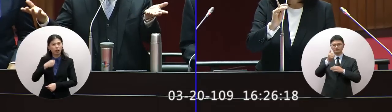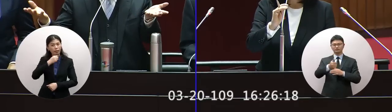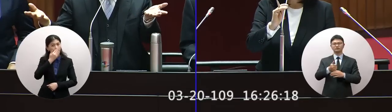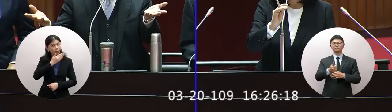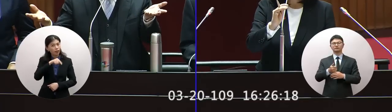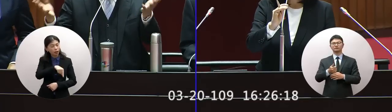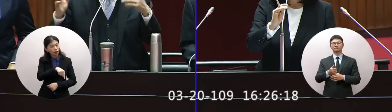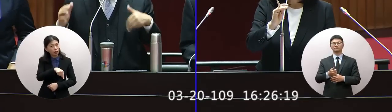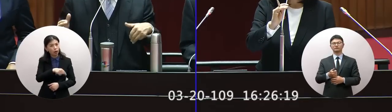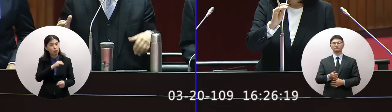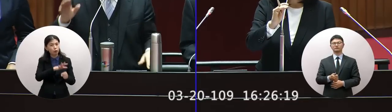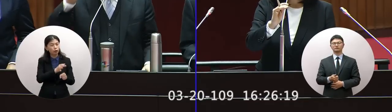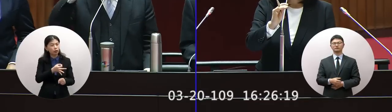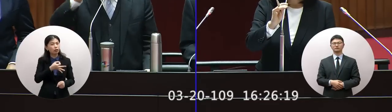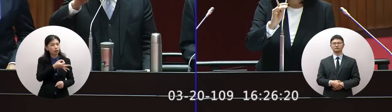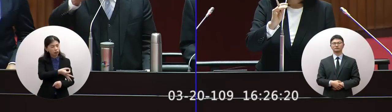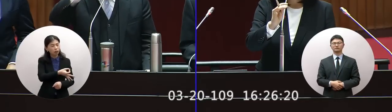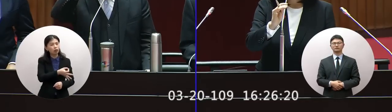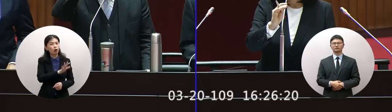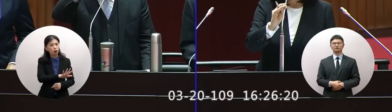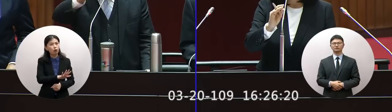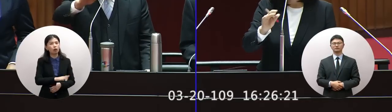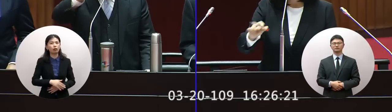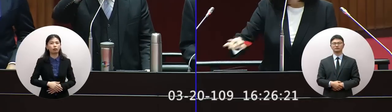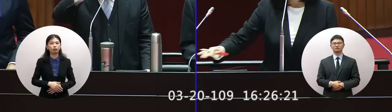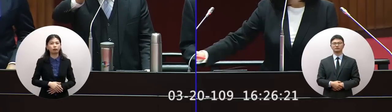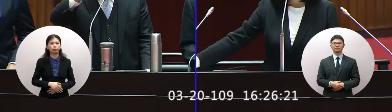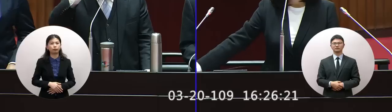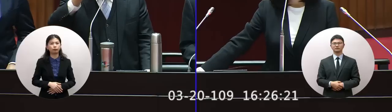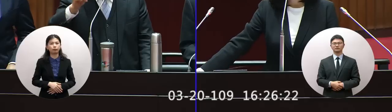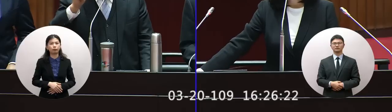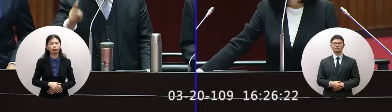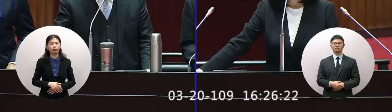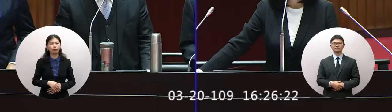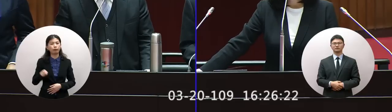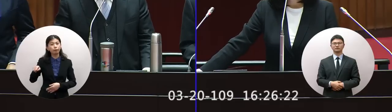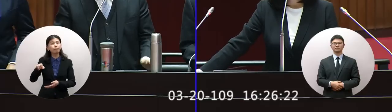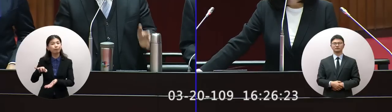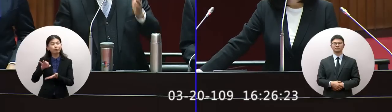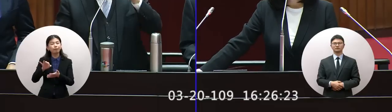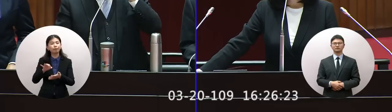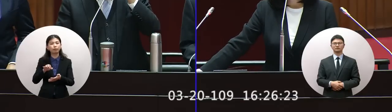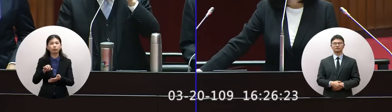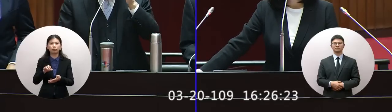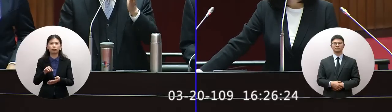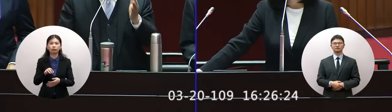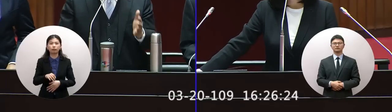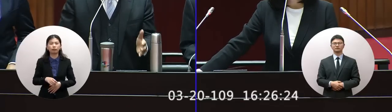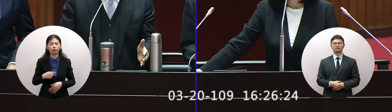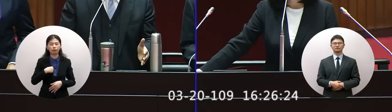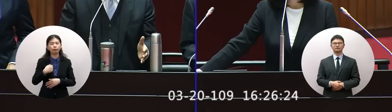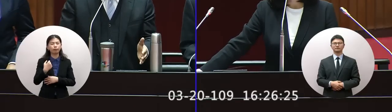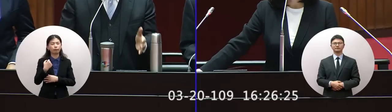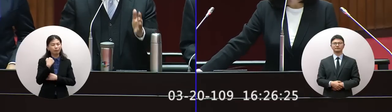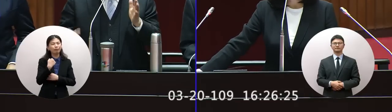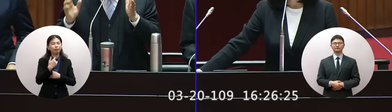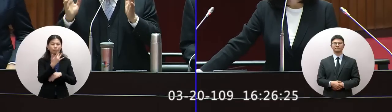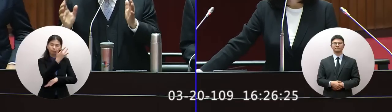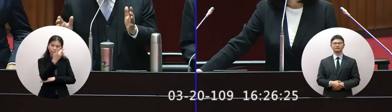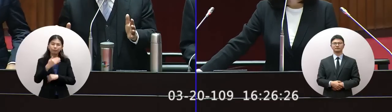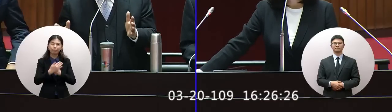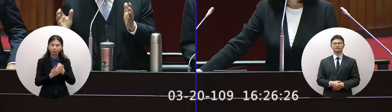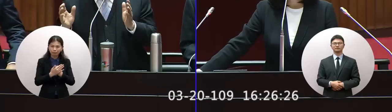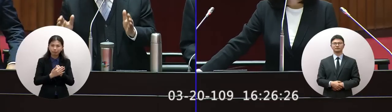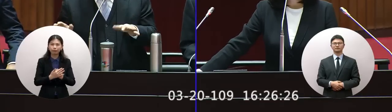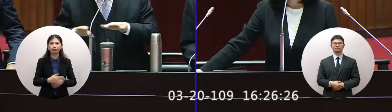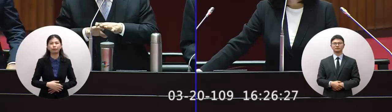种林补助会或干什么，但总之对于委员所提出来，我们尽量保护树木，我们